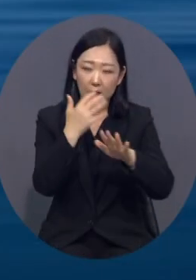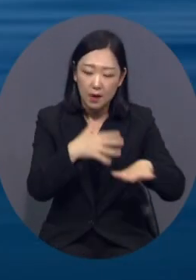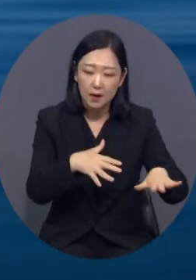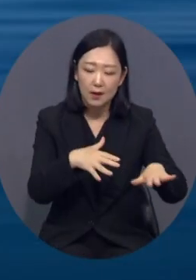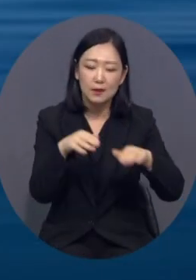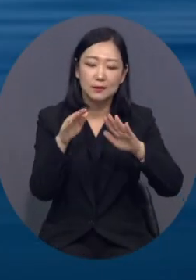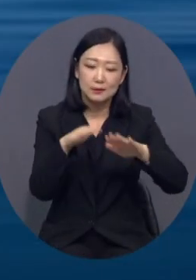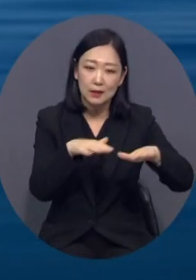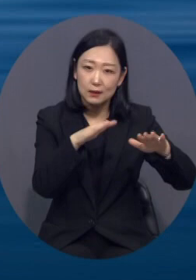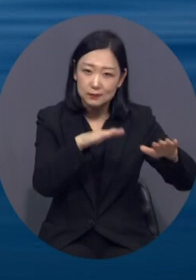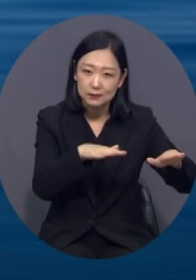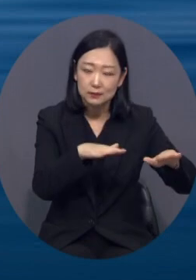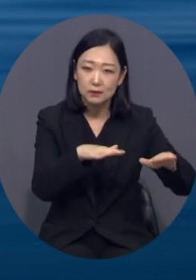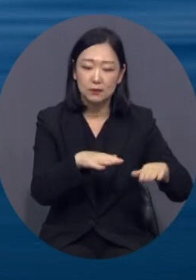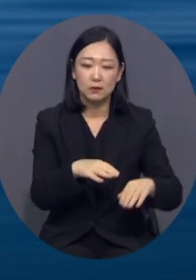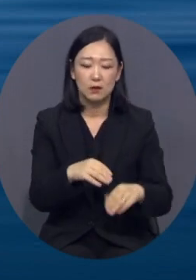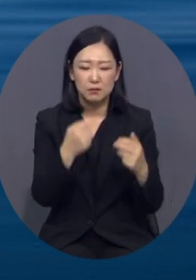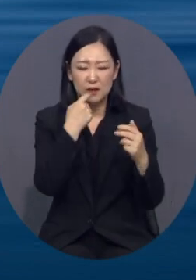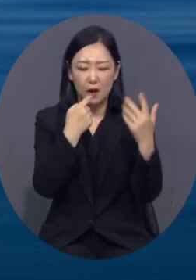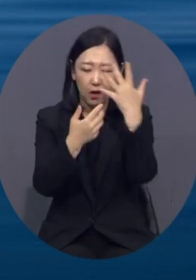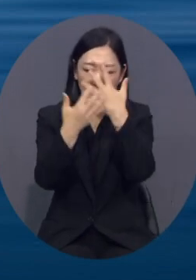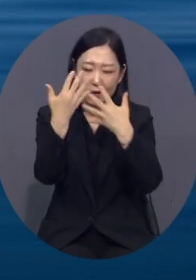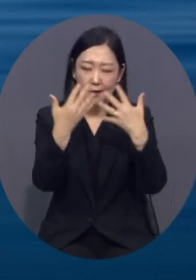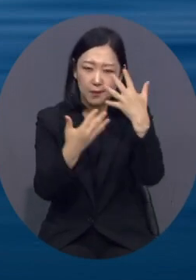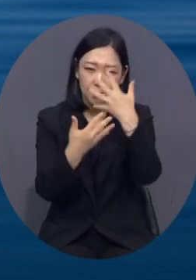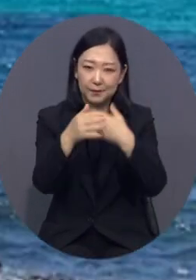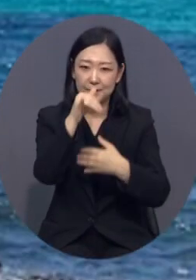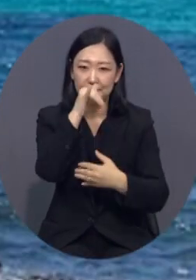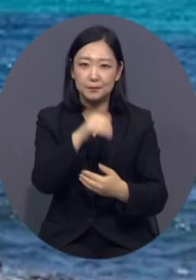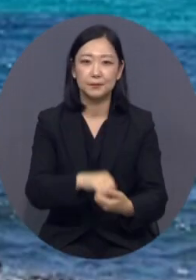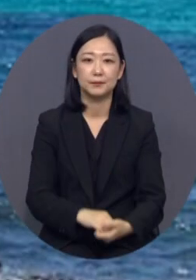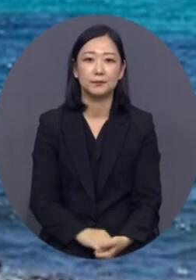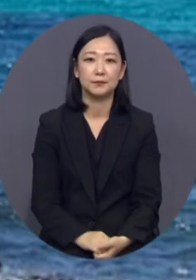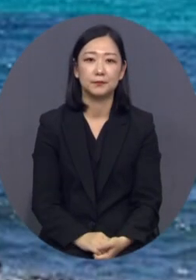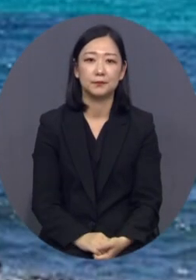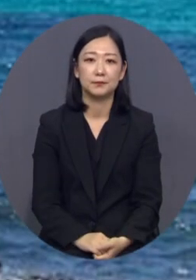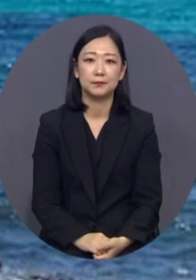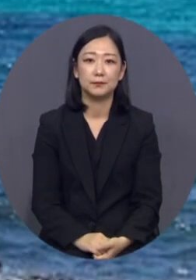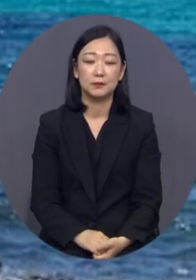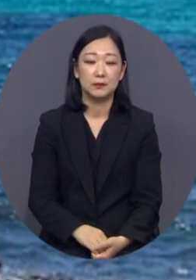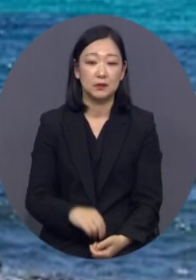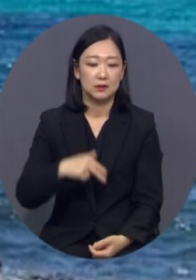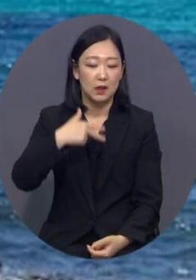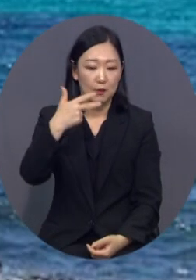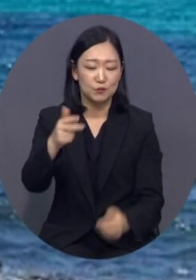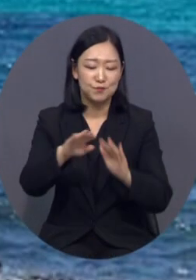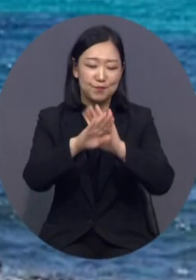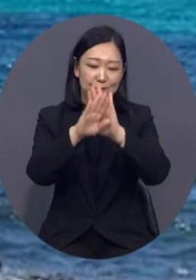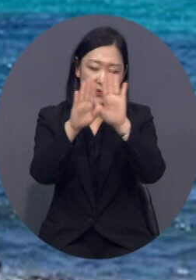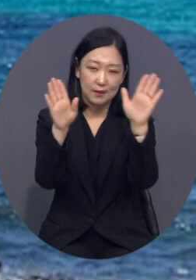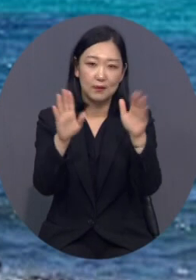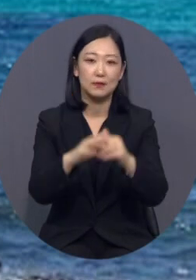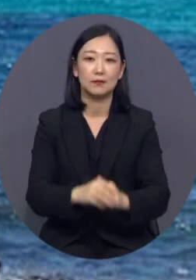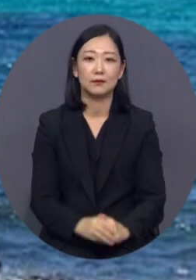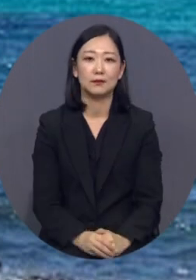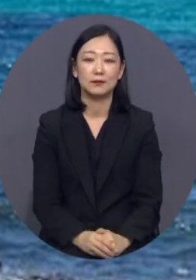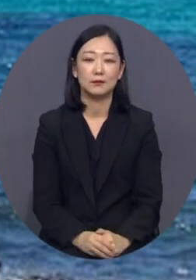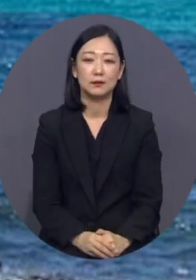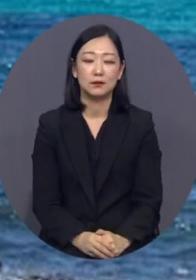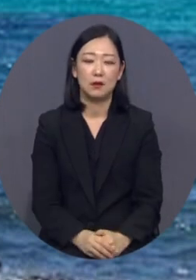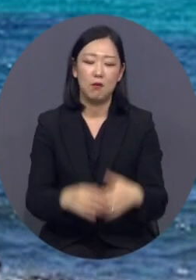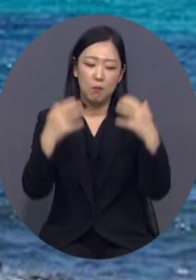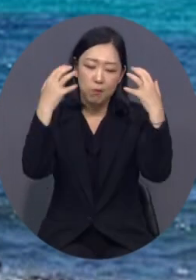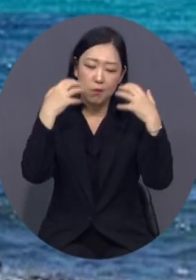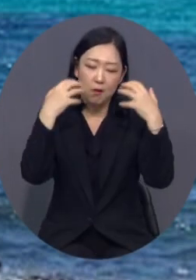물결은 잔잔하게 얘기했는데요 해상의 안개가 끼는 곳이 있겠습니다 다음주는 대체로 맑은 날씨가 이어지겠고요